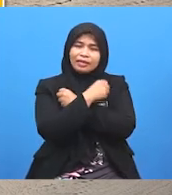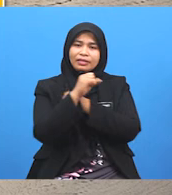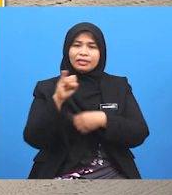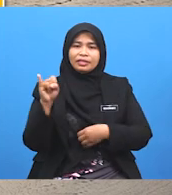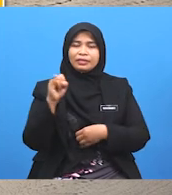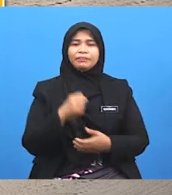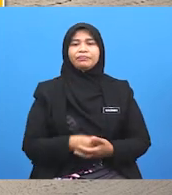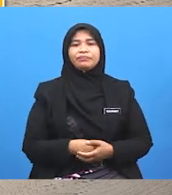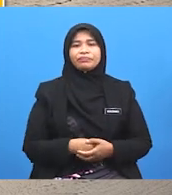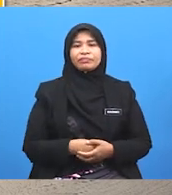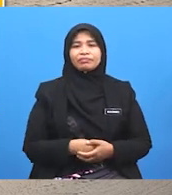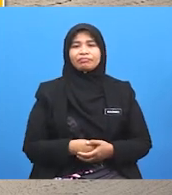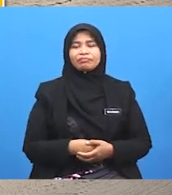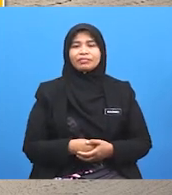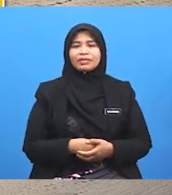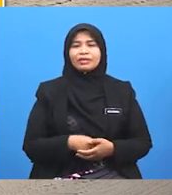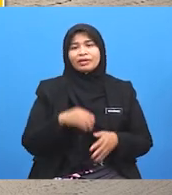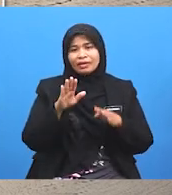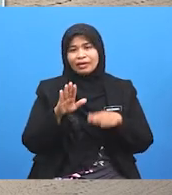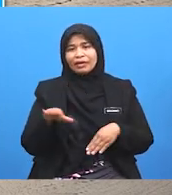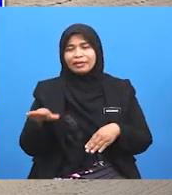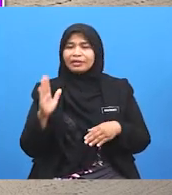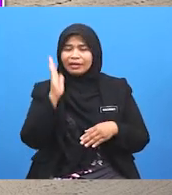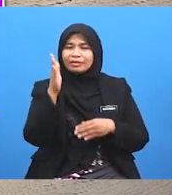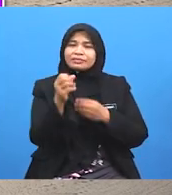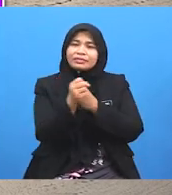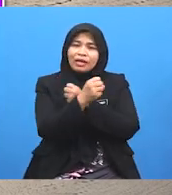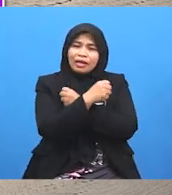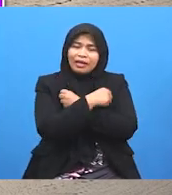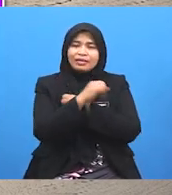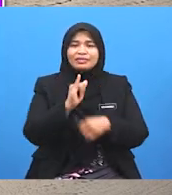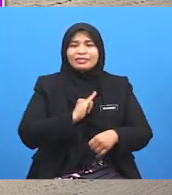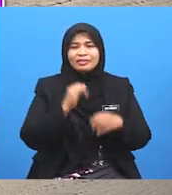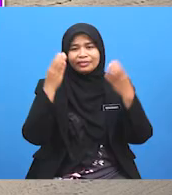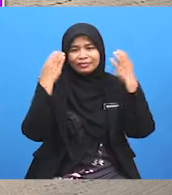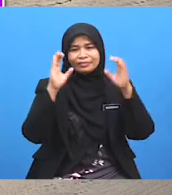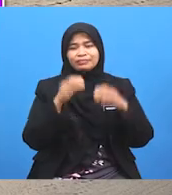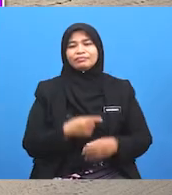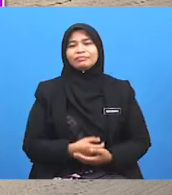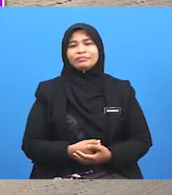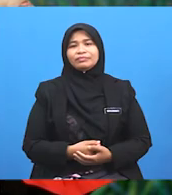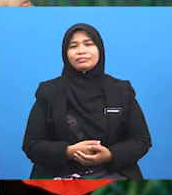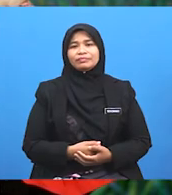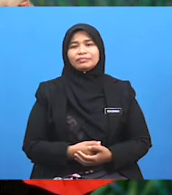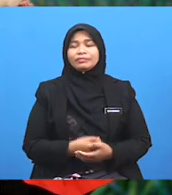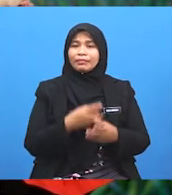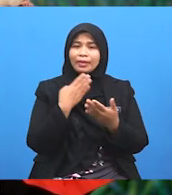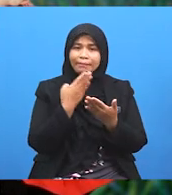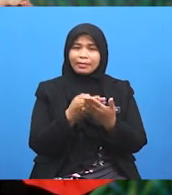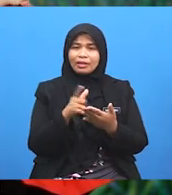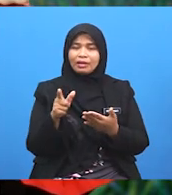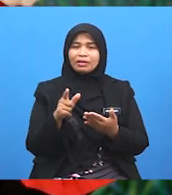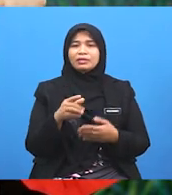disayangi. Adik akan sayang saya, cikgu. Betul. Baiklah,